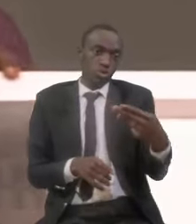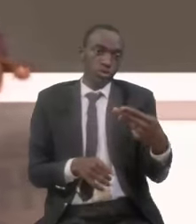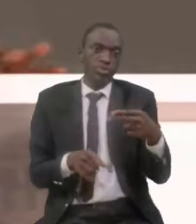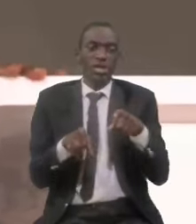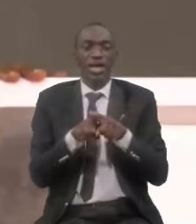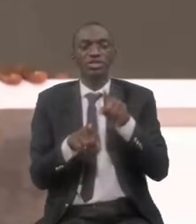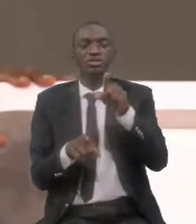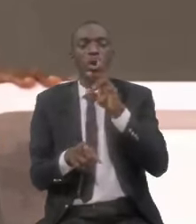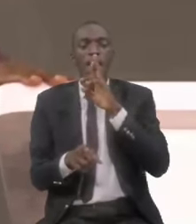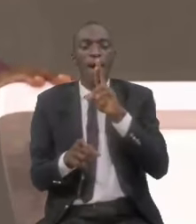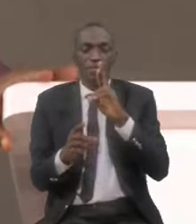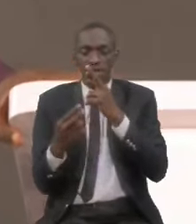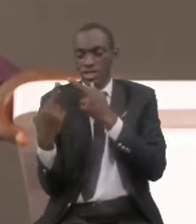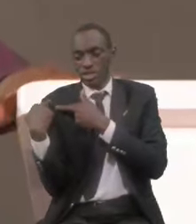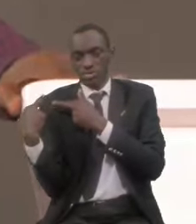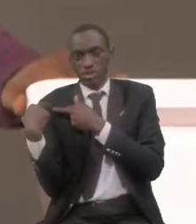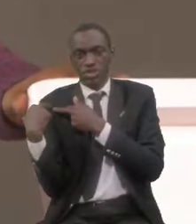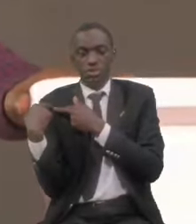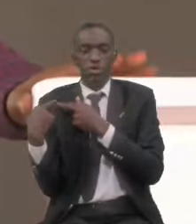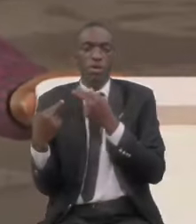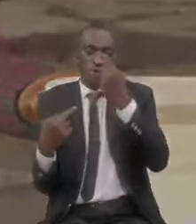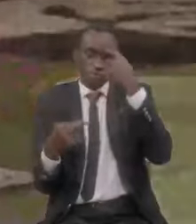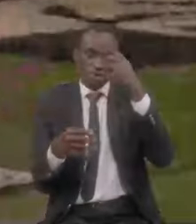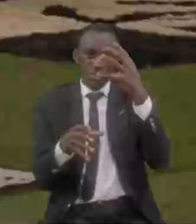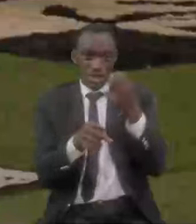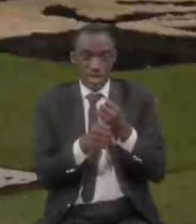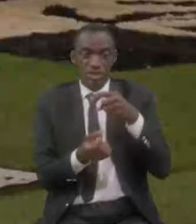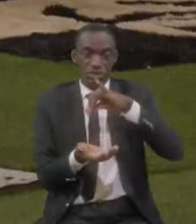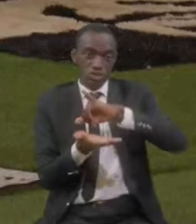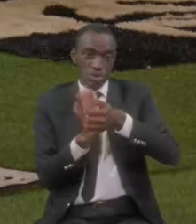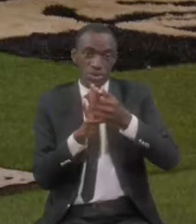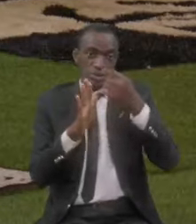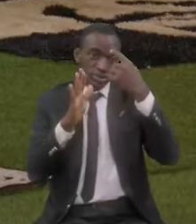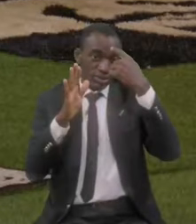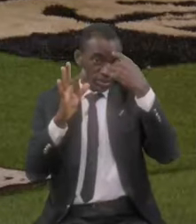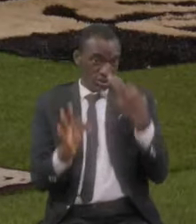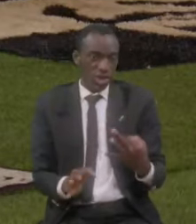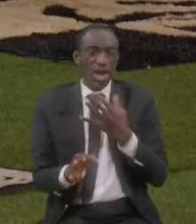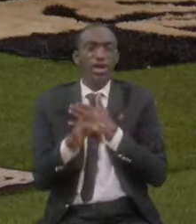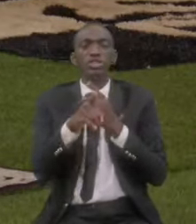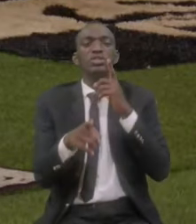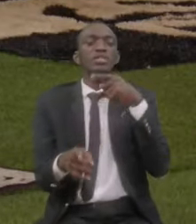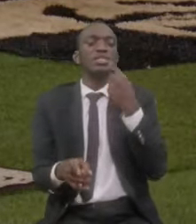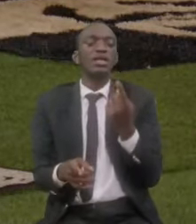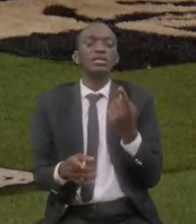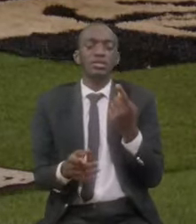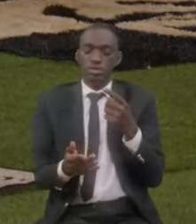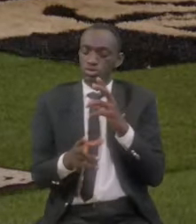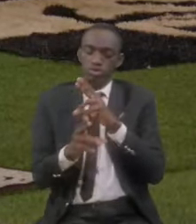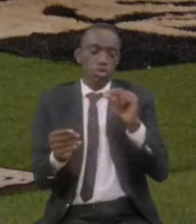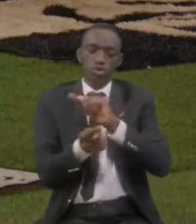Comme tu es responsable. En prenant cette décision. Et tu te dis. Point de